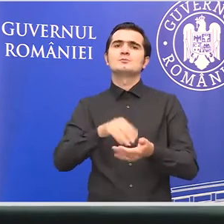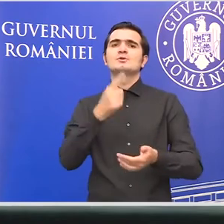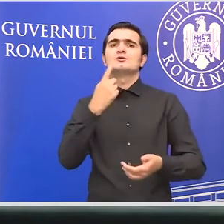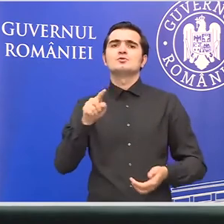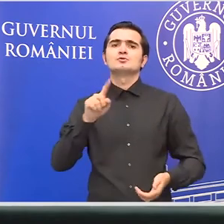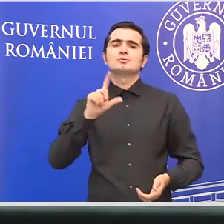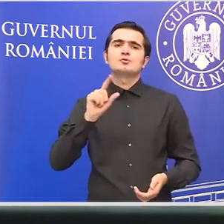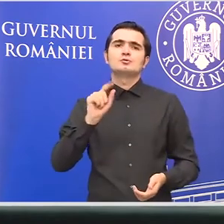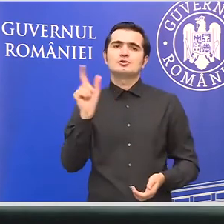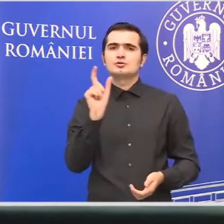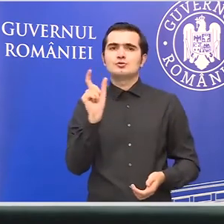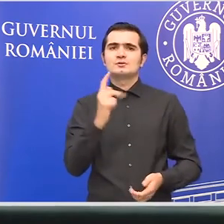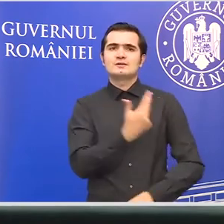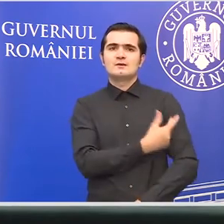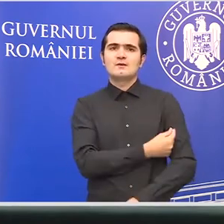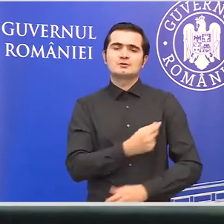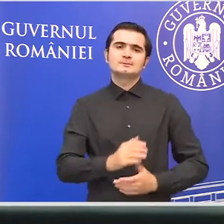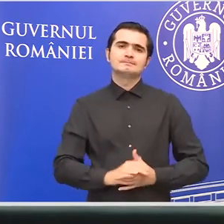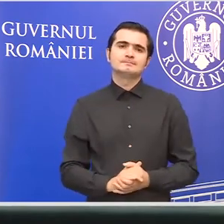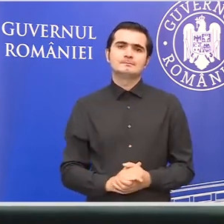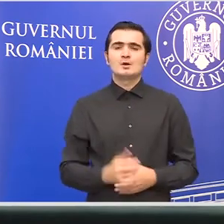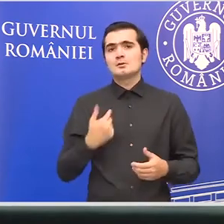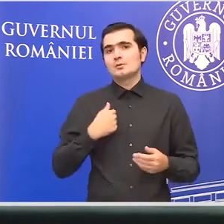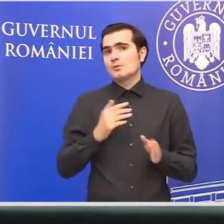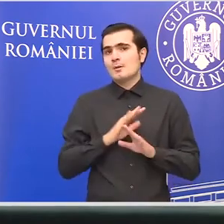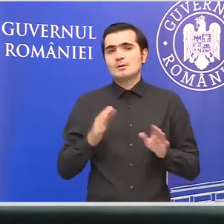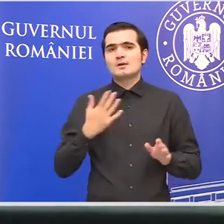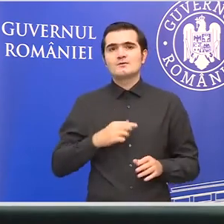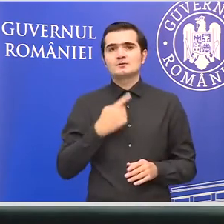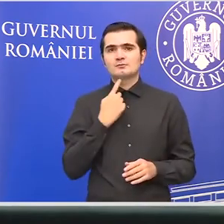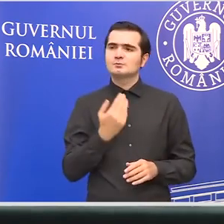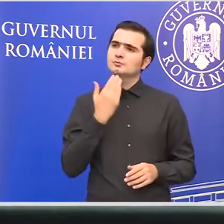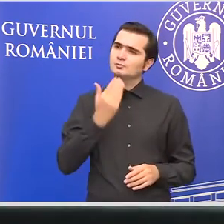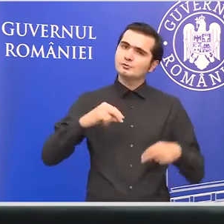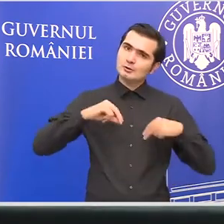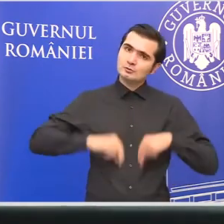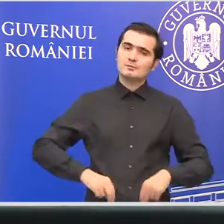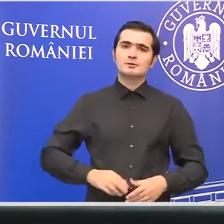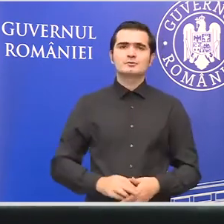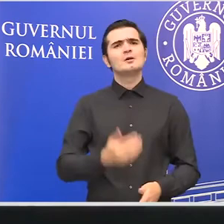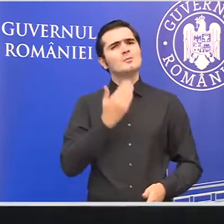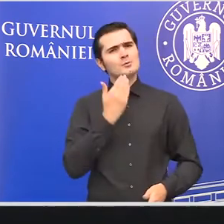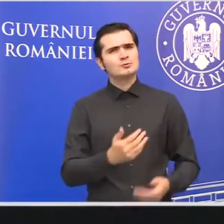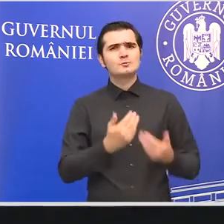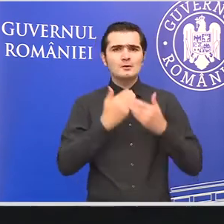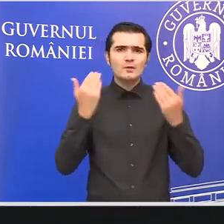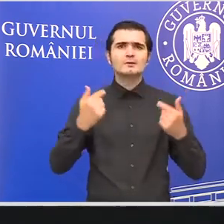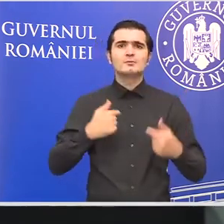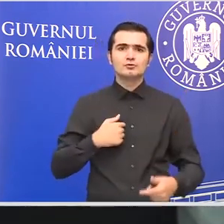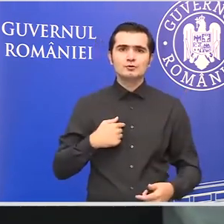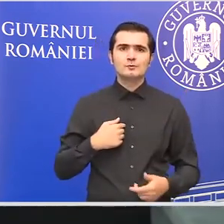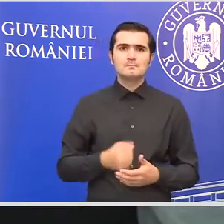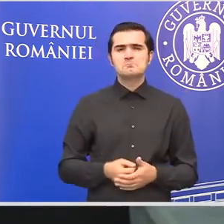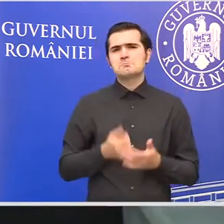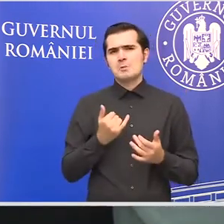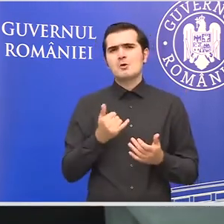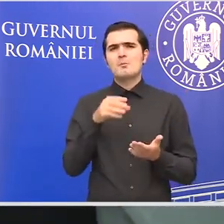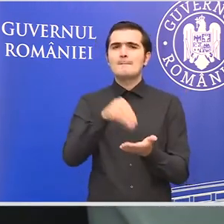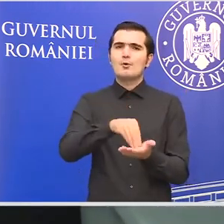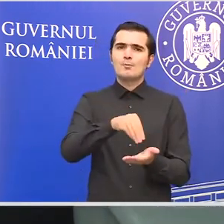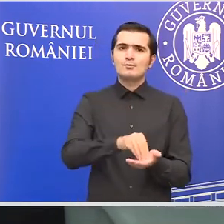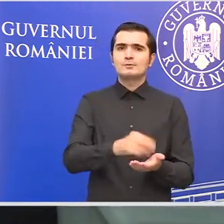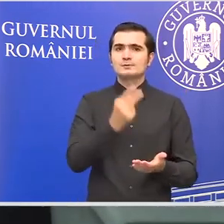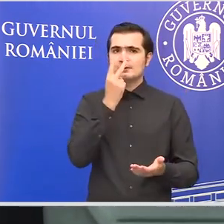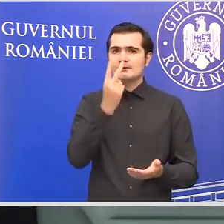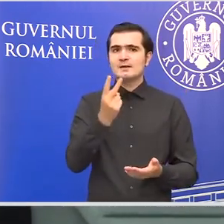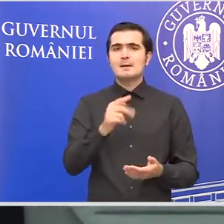897.120 de doze de vaccin. Eu cam atât am avut. Mulțumesc mult, domnule președinte. Mulțumesc foarte mult și eu. Propun să trecem la partea